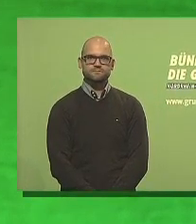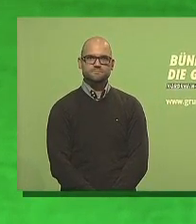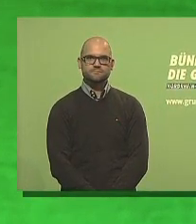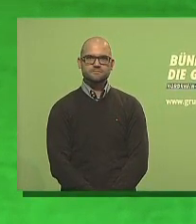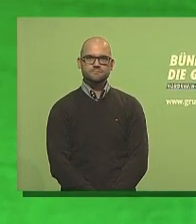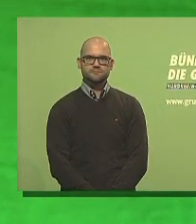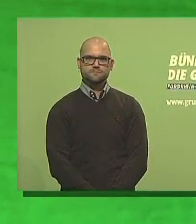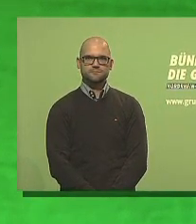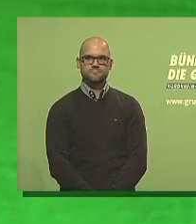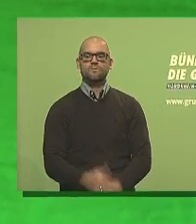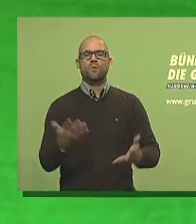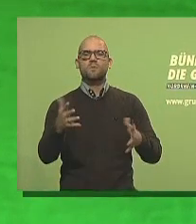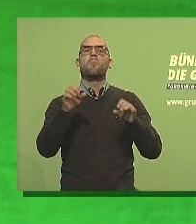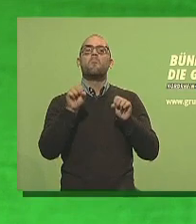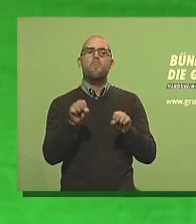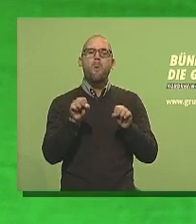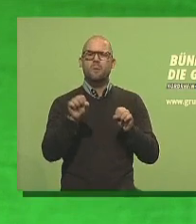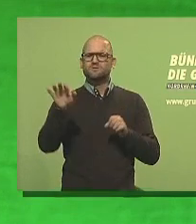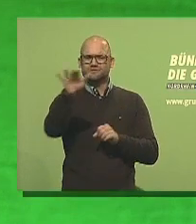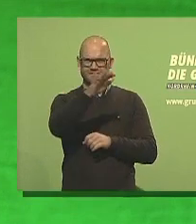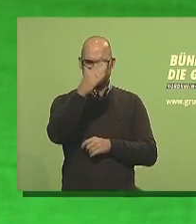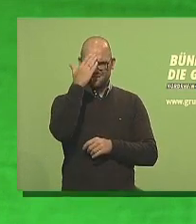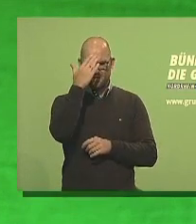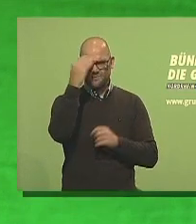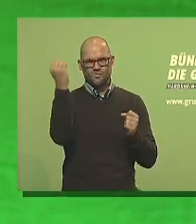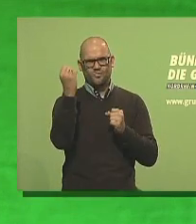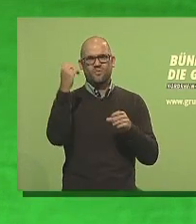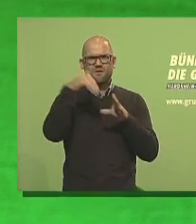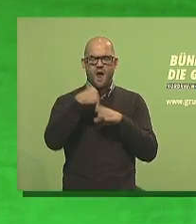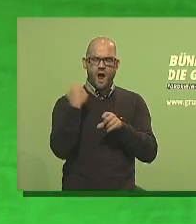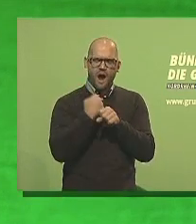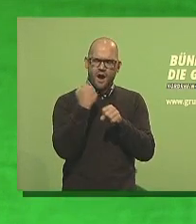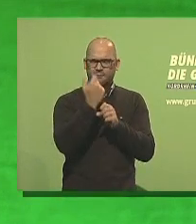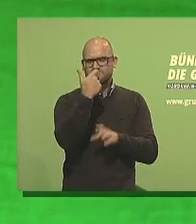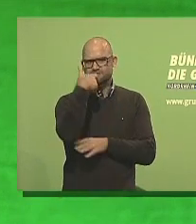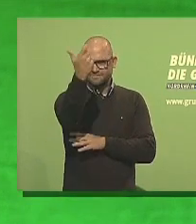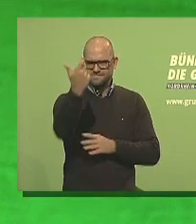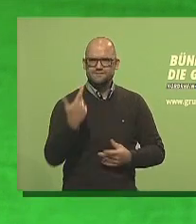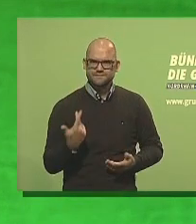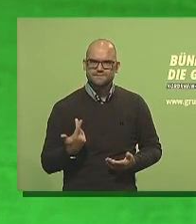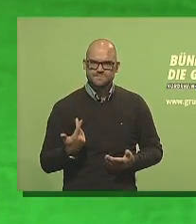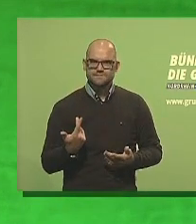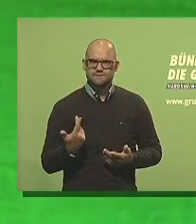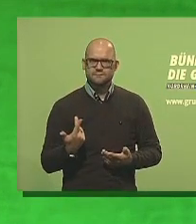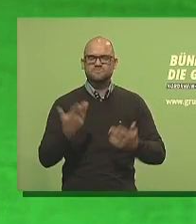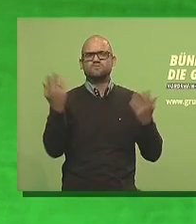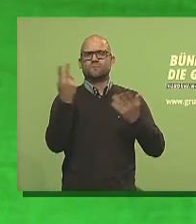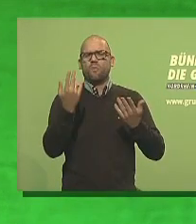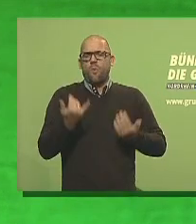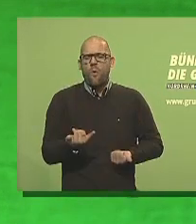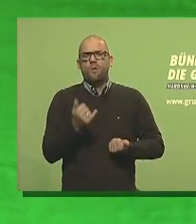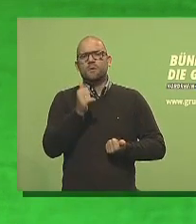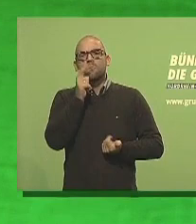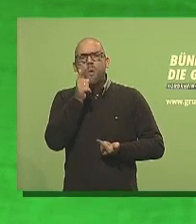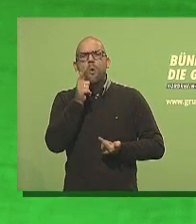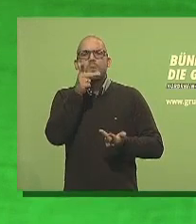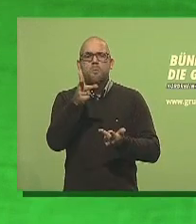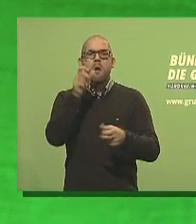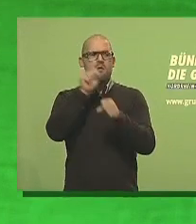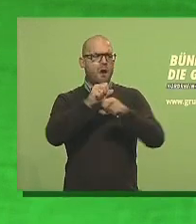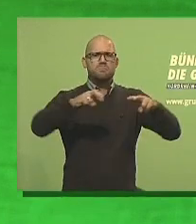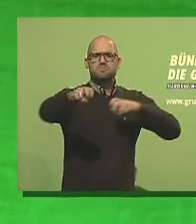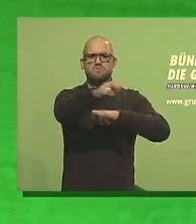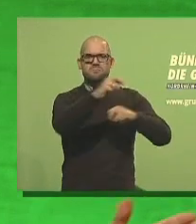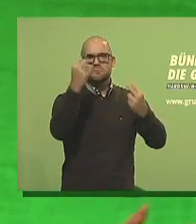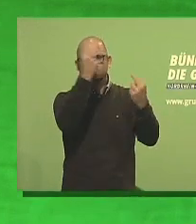Und wer das schon mal gesehen hat, weiß, dass das viel Arbeit ist. Ihr könnt ja mal im Laufe der Tage vorbeigehen und gucken, wie das ist. Und alle,